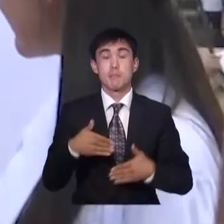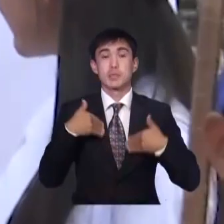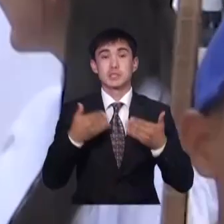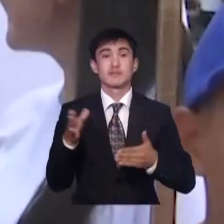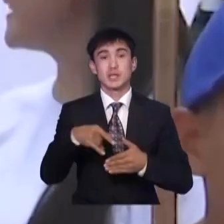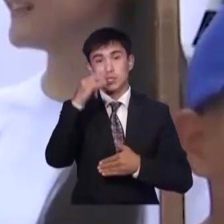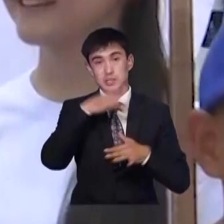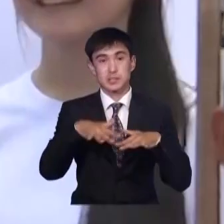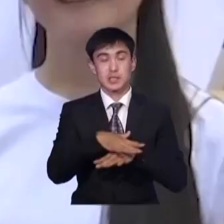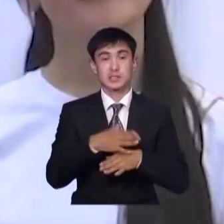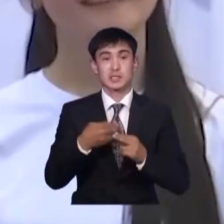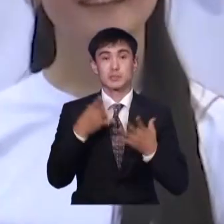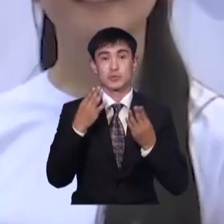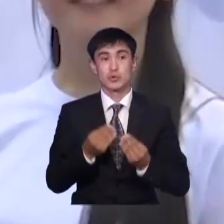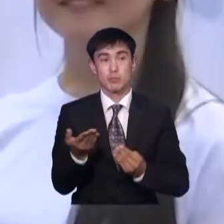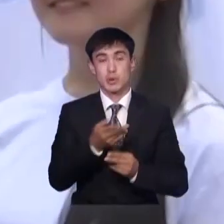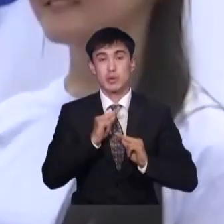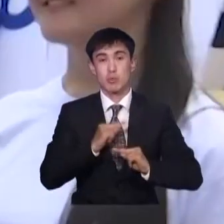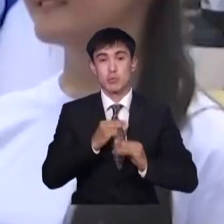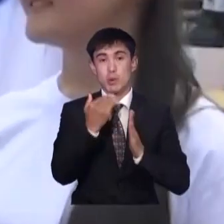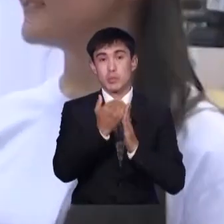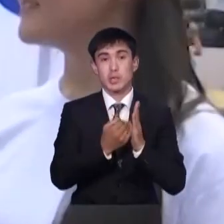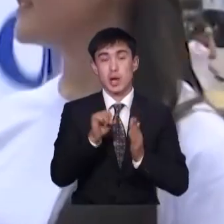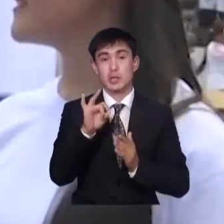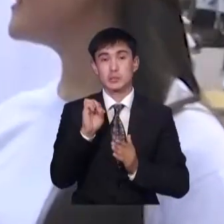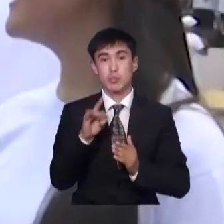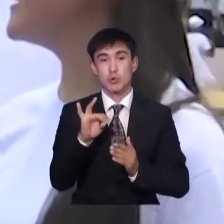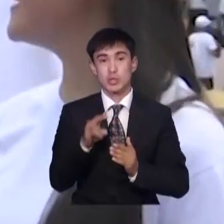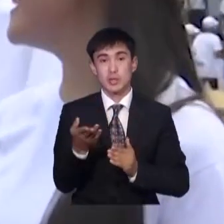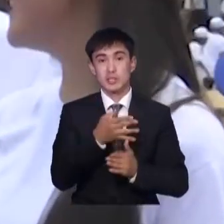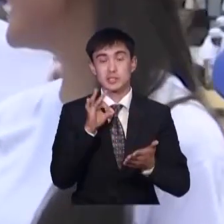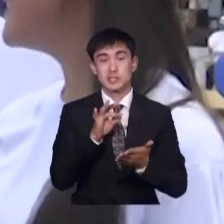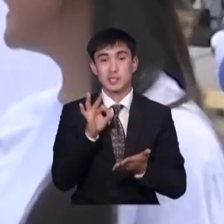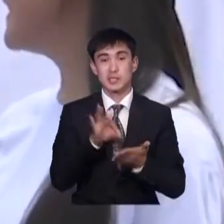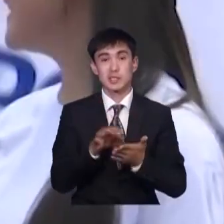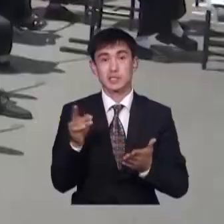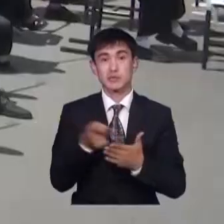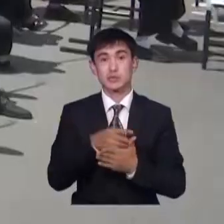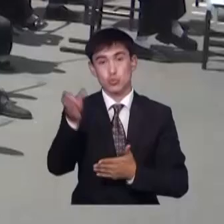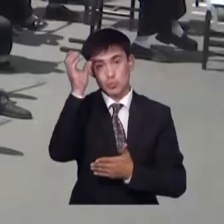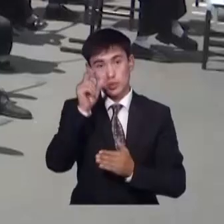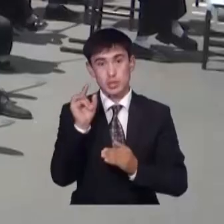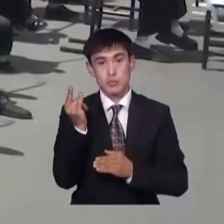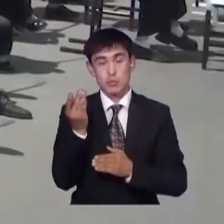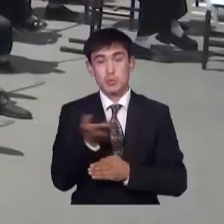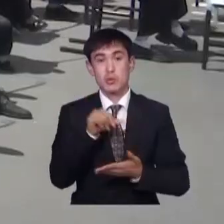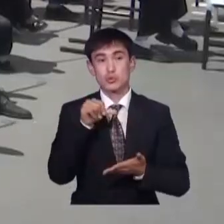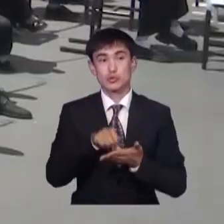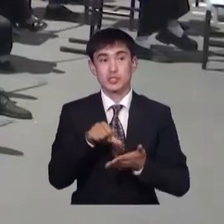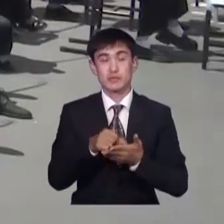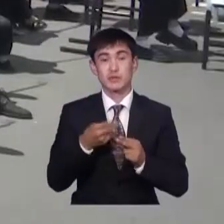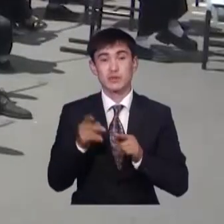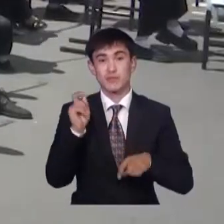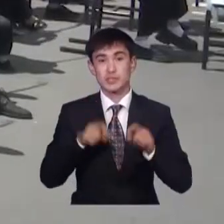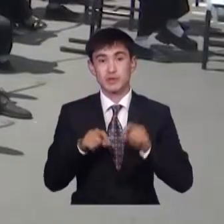Поздравляем всех казахстанцев с этим днем. Мы работаем по программе «Артспорт». Наш центр называется «Умный ребенок». Сегодня мы приняли участие в